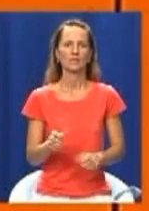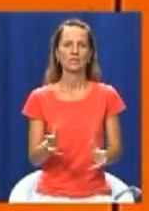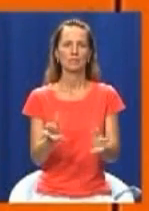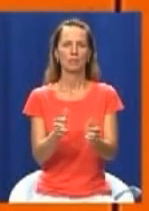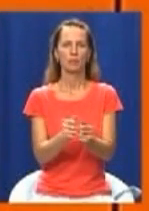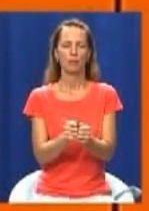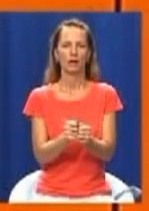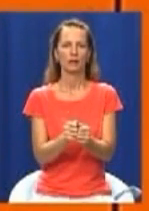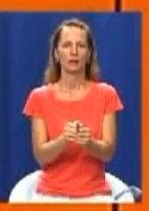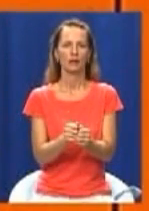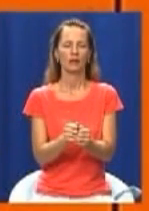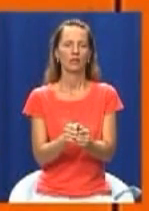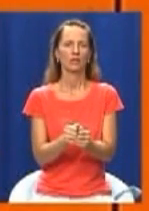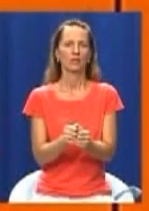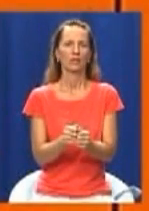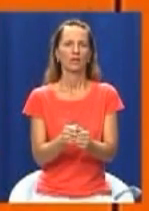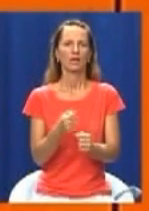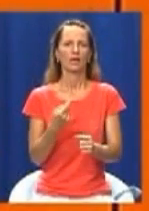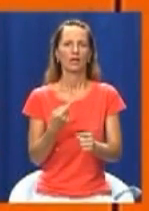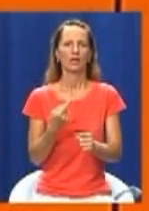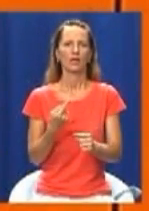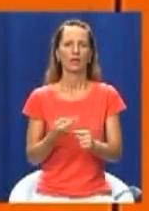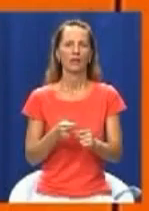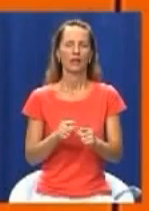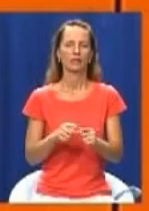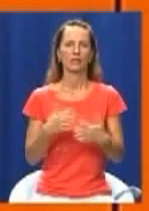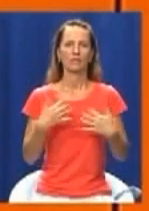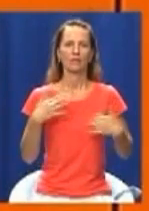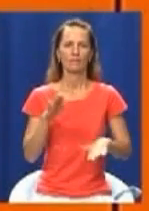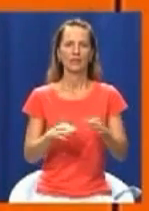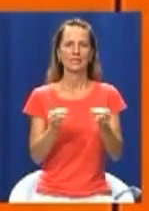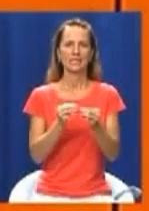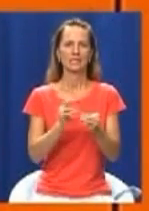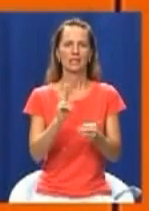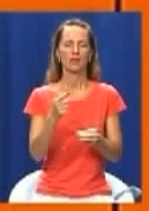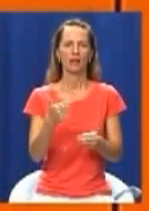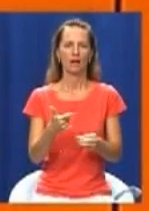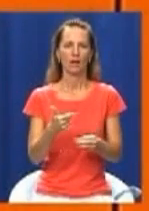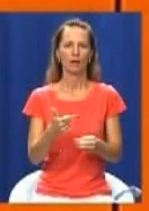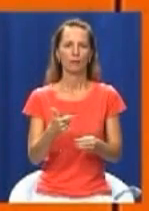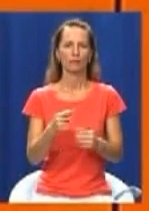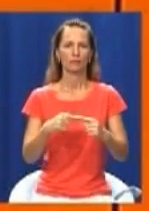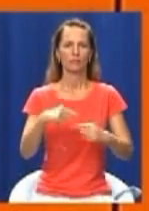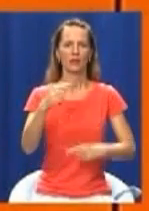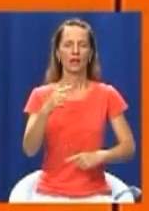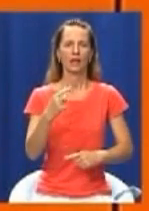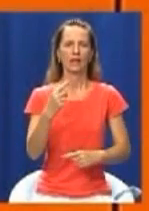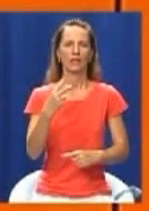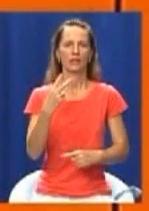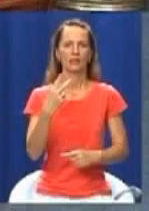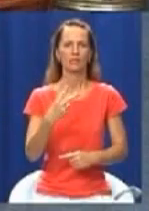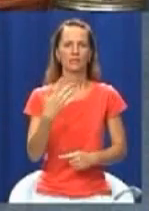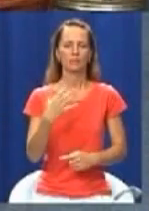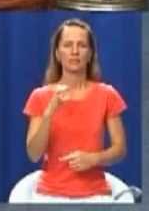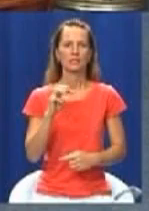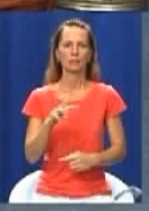спіймати. Ця рослина важить 10 кілограмів та ріст в неї 25 сантиметрів. Нічого